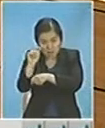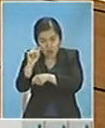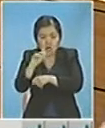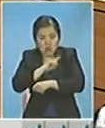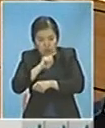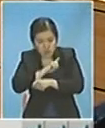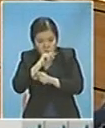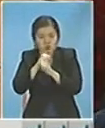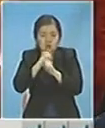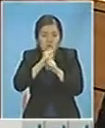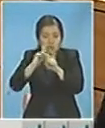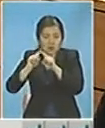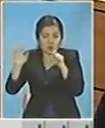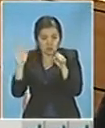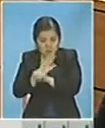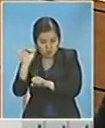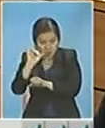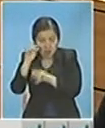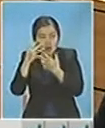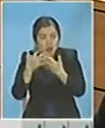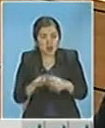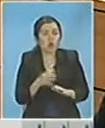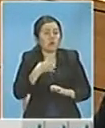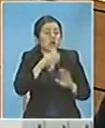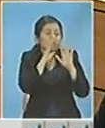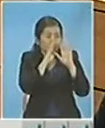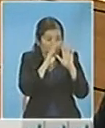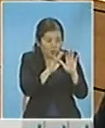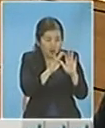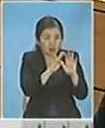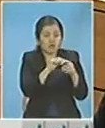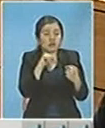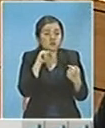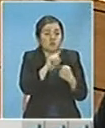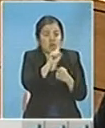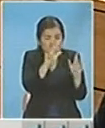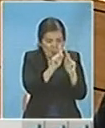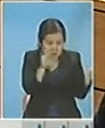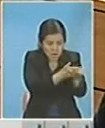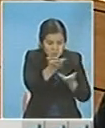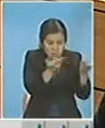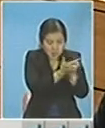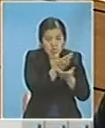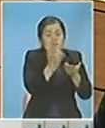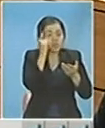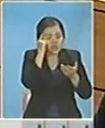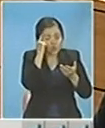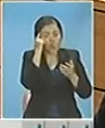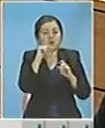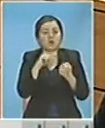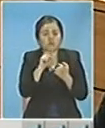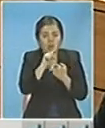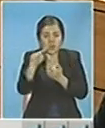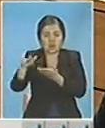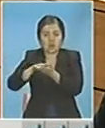ครับข้อต่อมาผมอยากจะฝากเป็นข้อคิดประกอบการพิจารณาของคณะกรรมการวิสามันนะครับว่าสถาบันราชบั